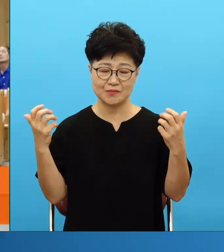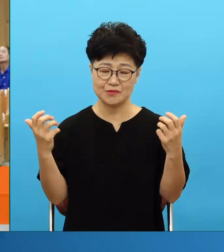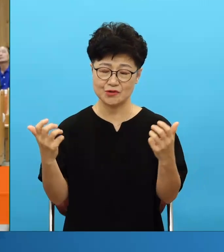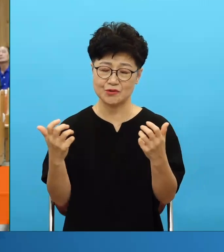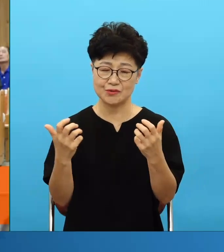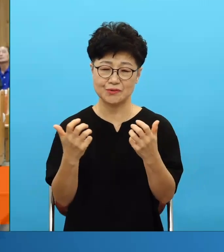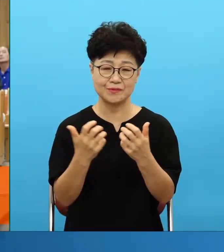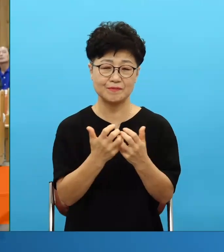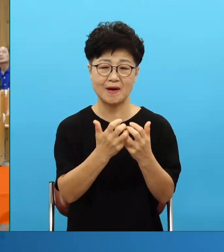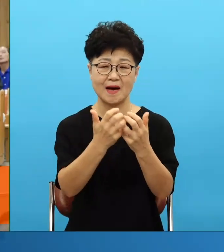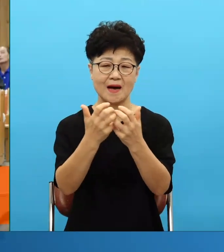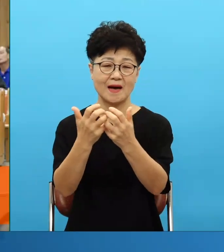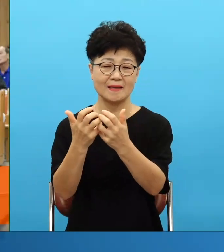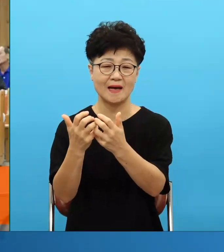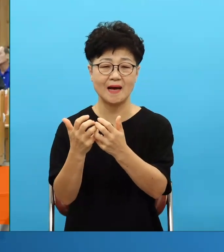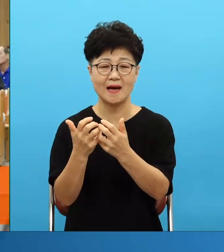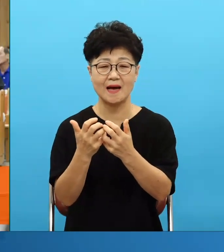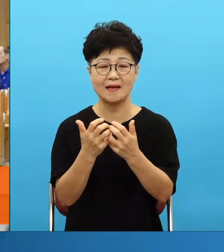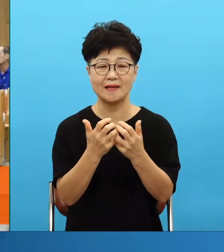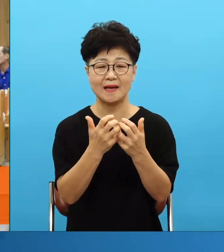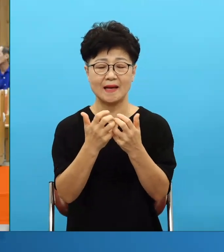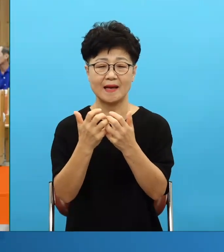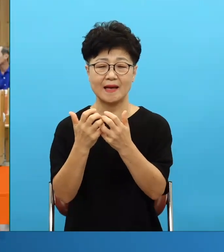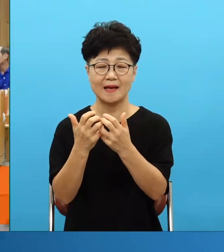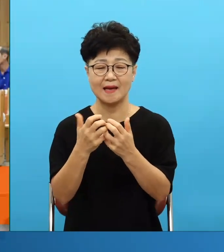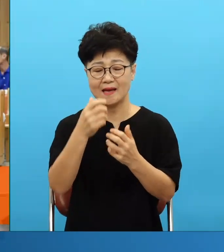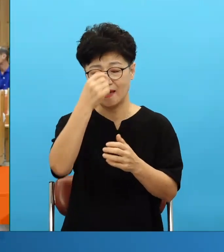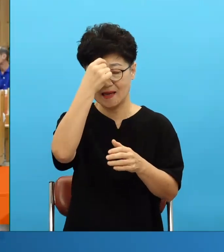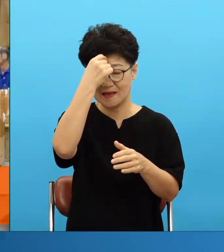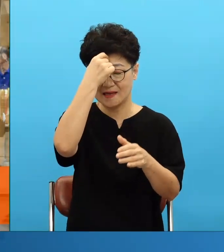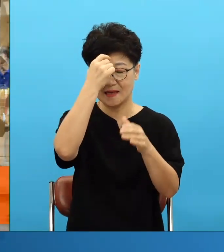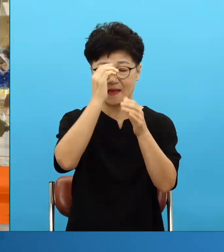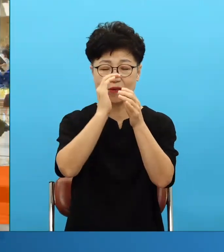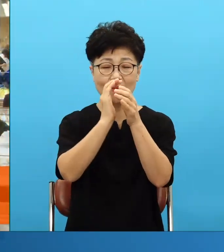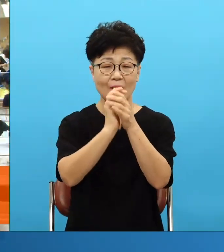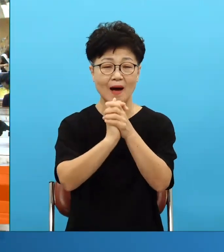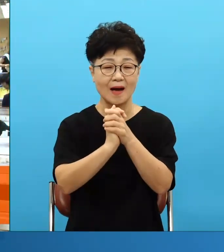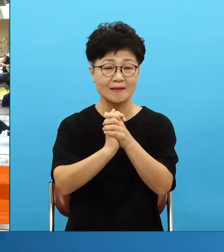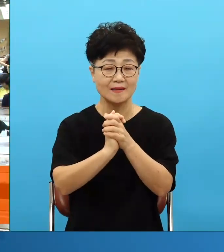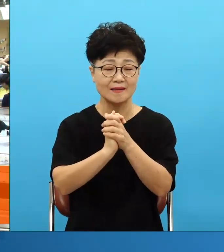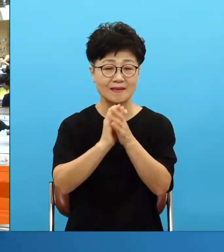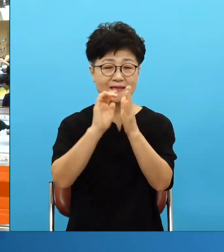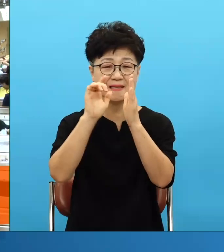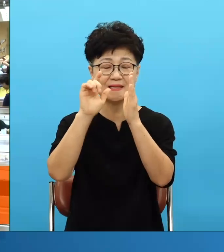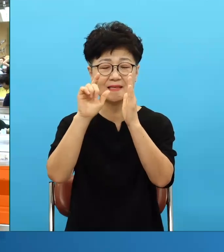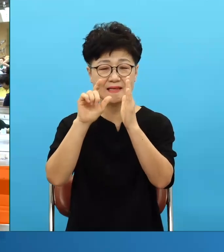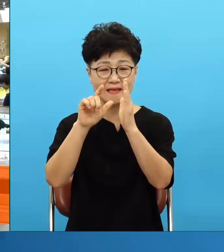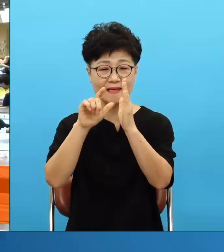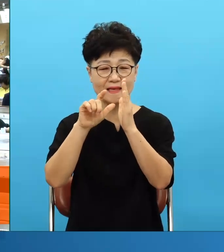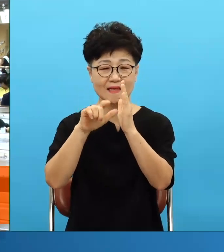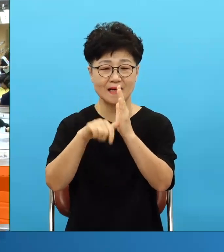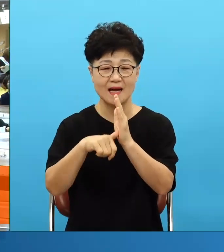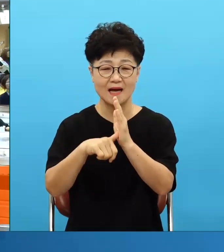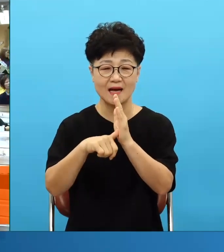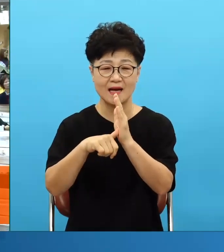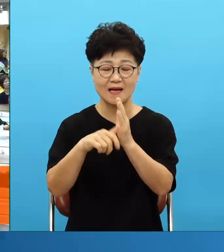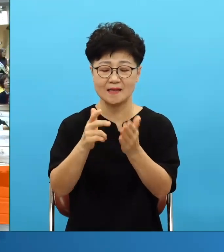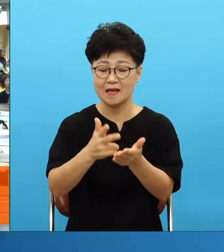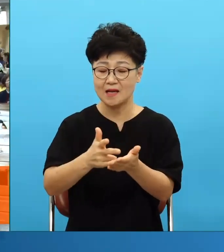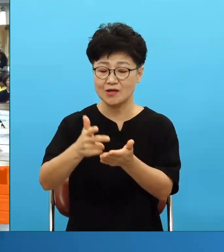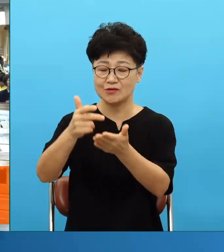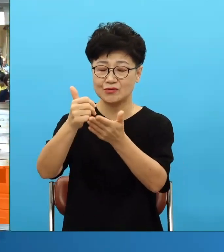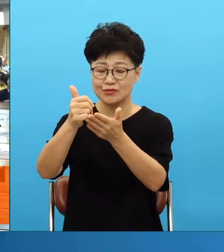기쁨 충만하네. 기도하는 이 시간